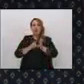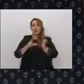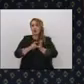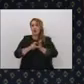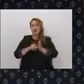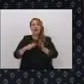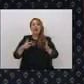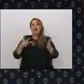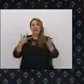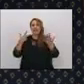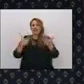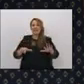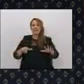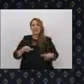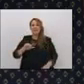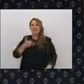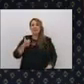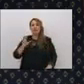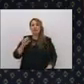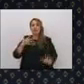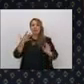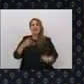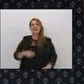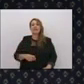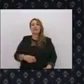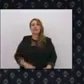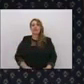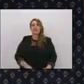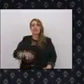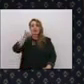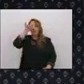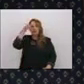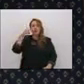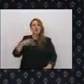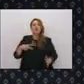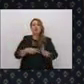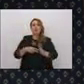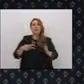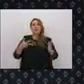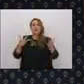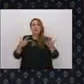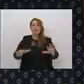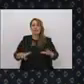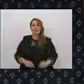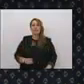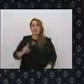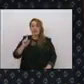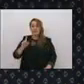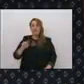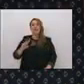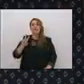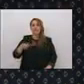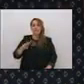رقم 18-135 المؤرخ في 4 جوان 2018. إلا أن فعلا